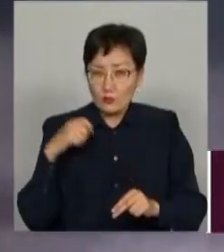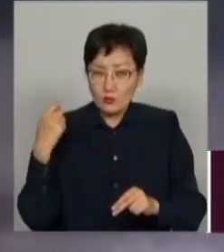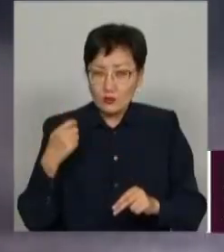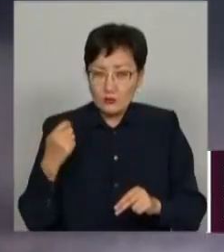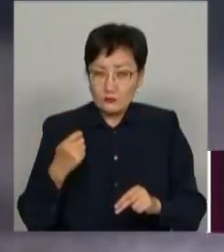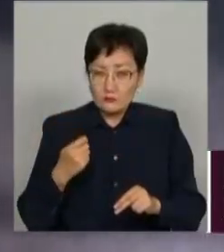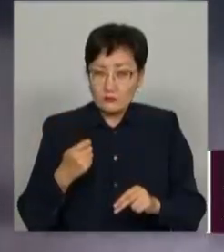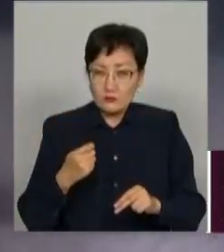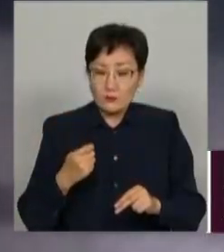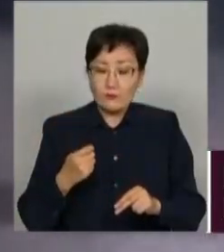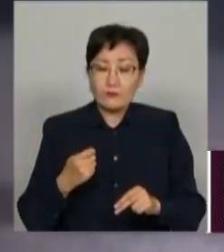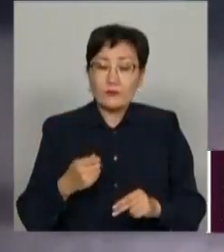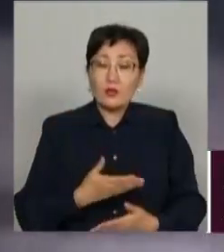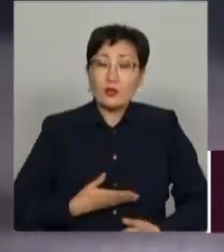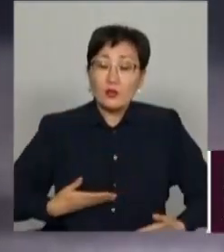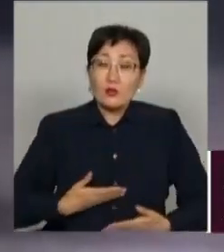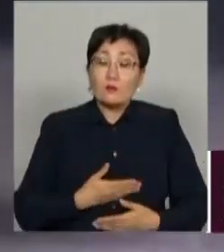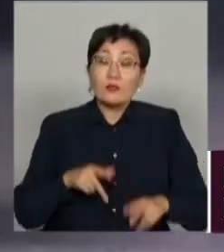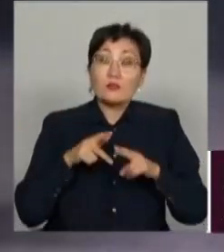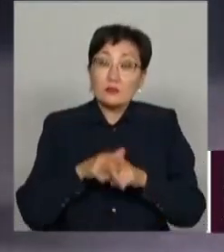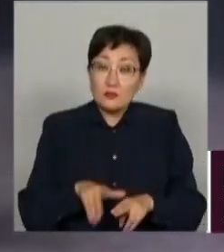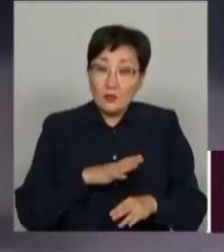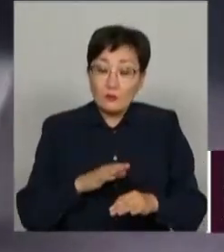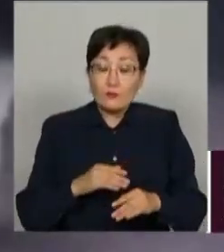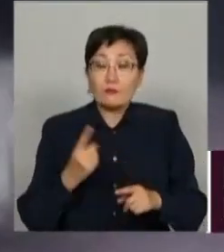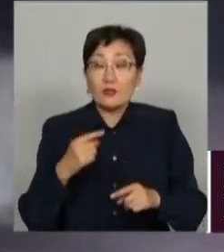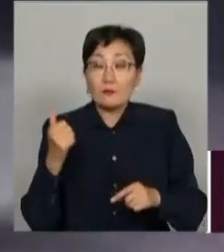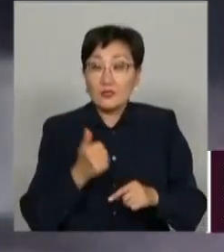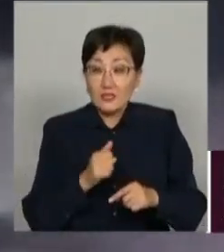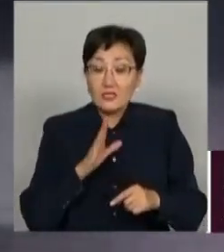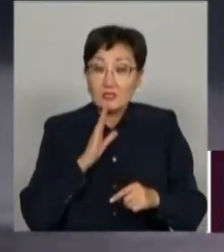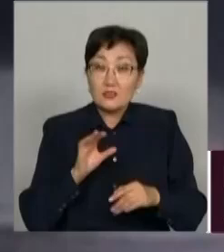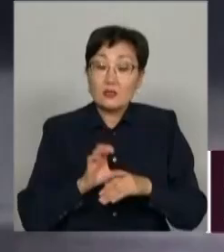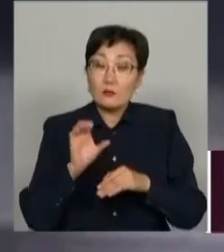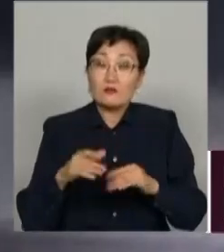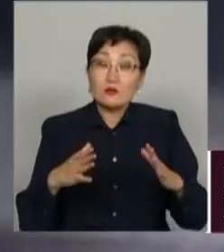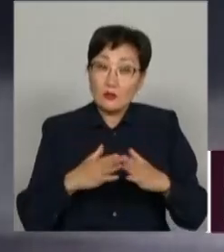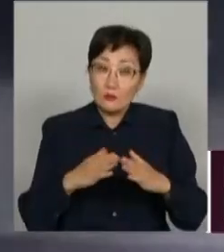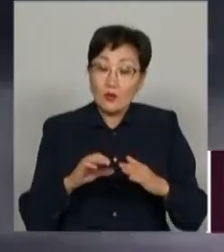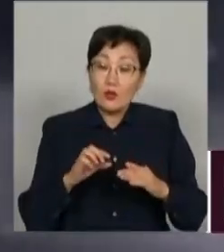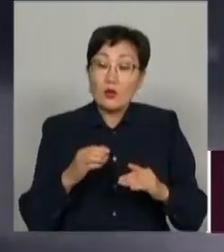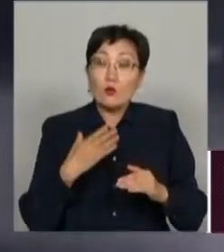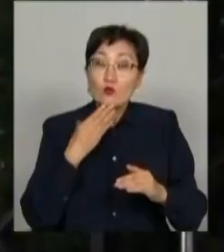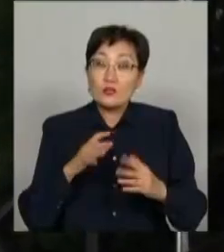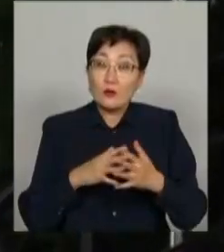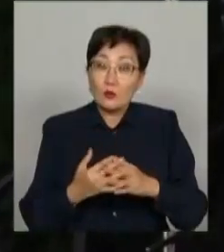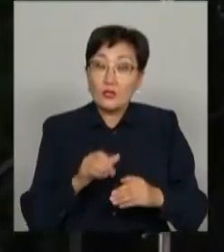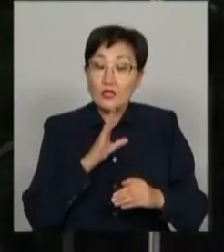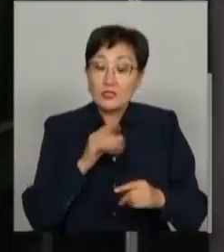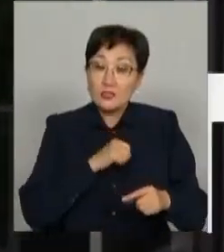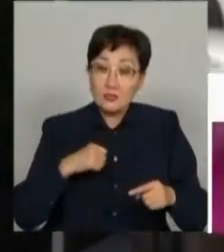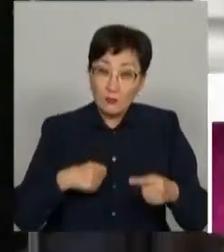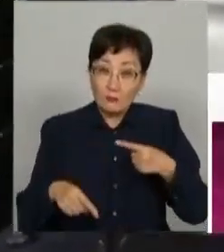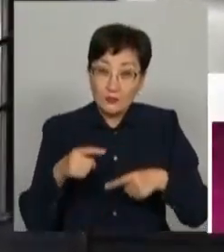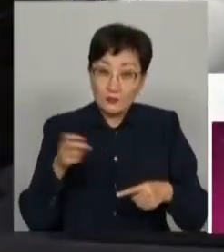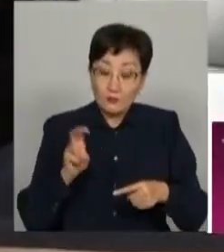Арам ойын іске асырып үлгерген ер адам бір аптадан кейін қызды ауылына салып жіберіптіміз. Осылайша Мақпал Бесағашқа өзі жетті. 7